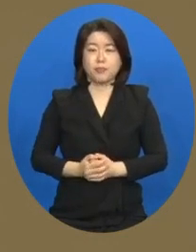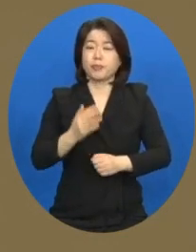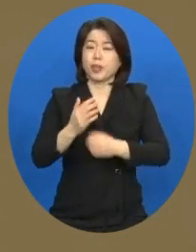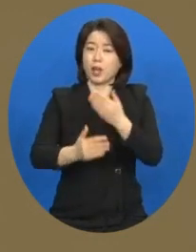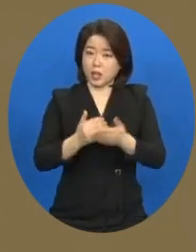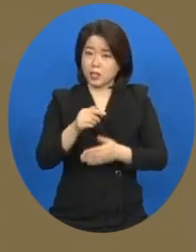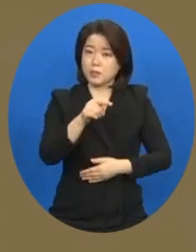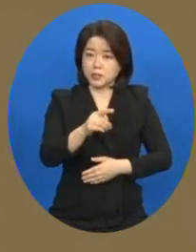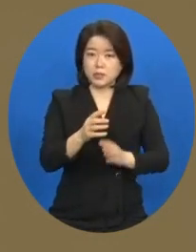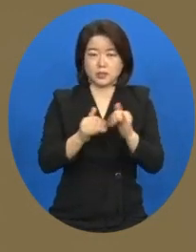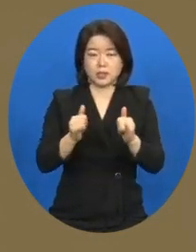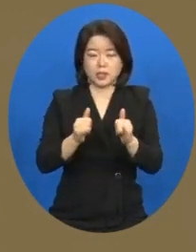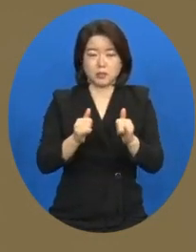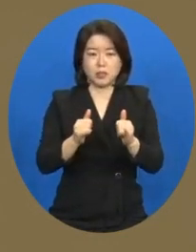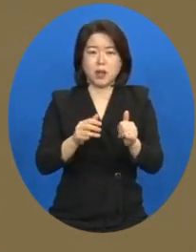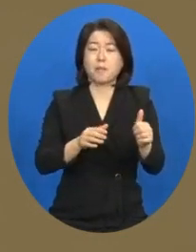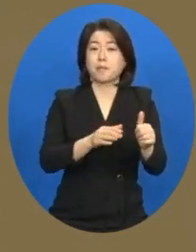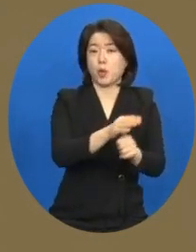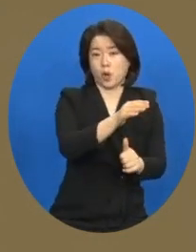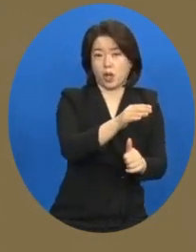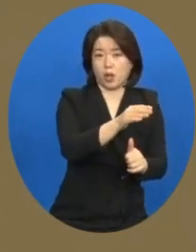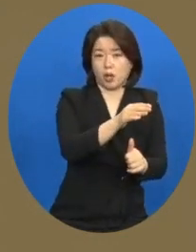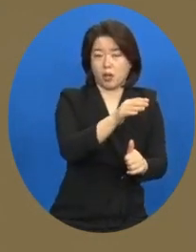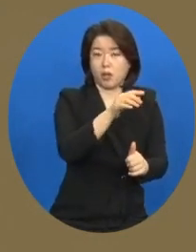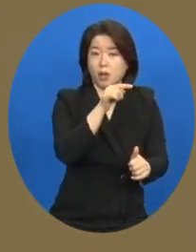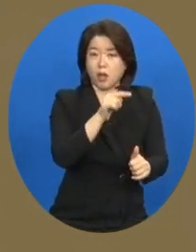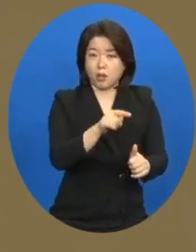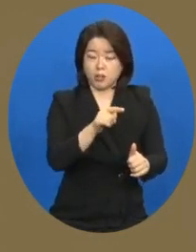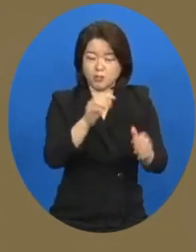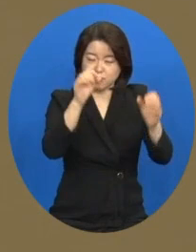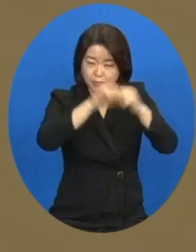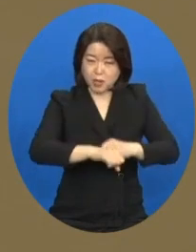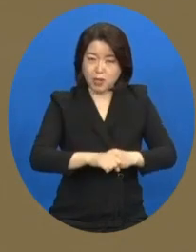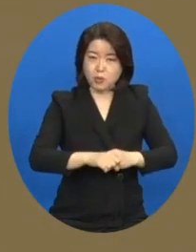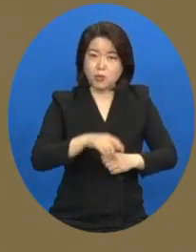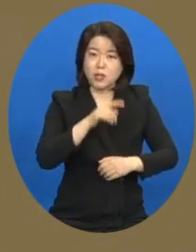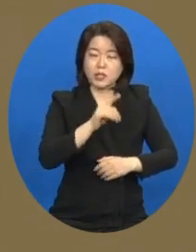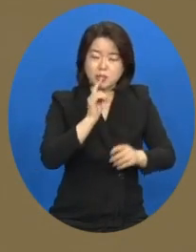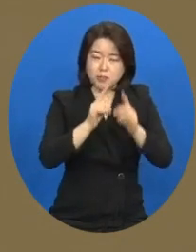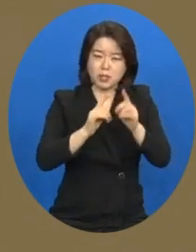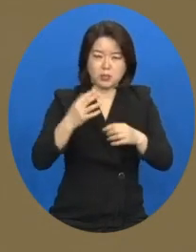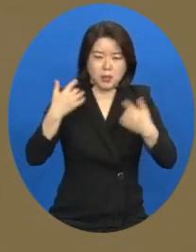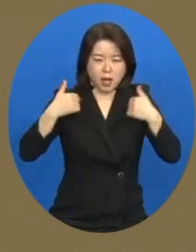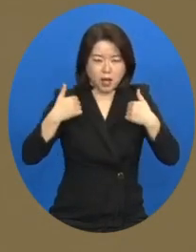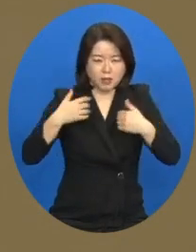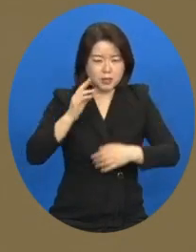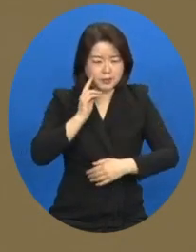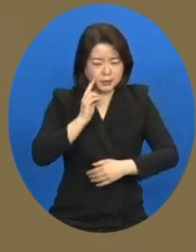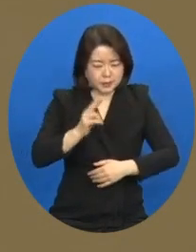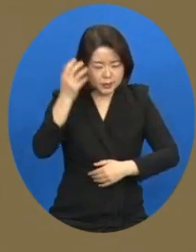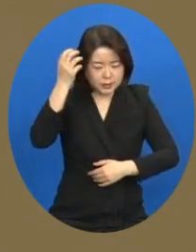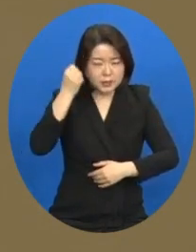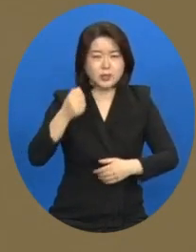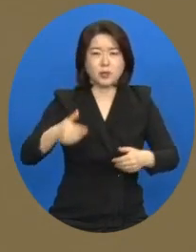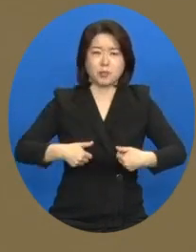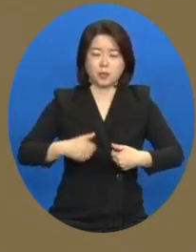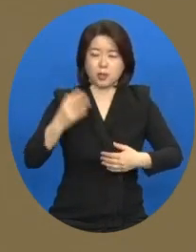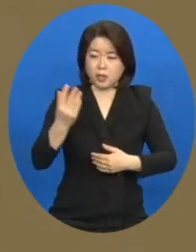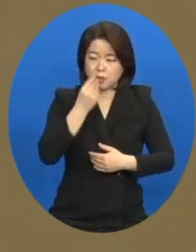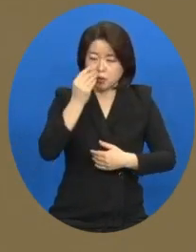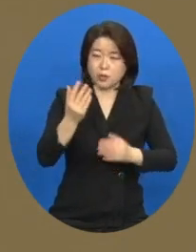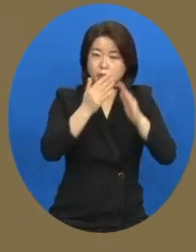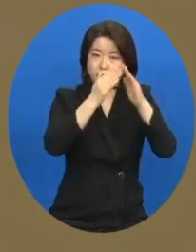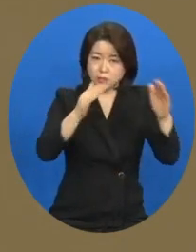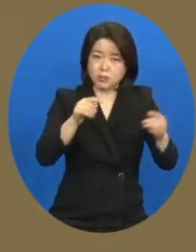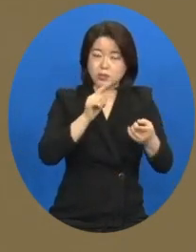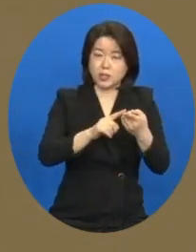하나님이 그 사람을 멸하시리라. 이 말씀이 얼마나 심각한 것인지를 항상 기억해야 한다. 거룩한 성전에